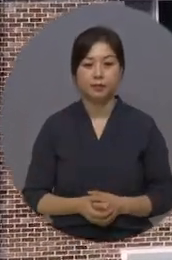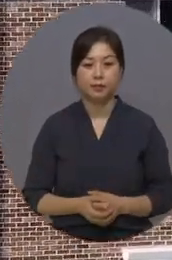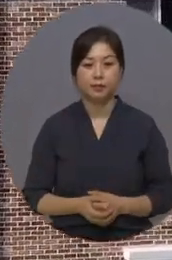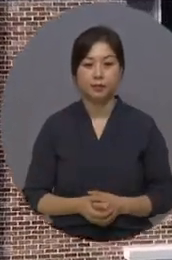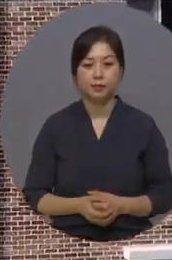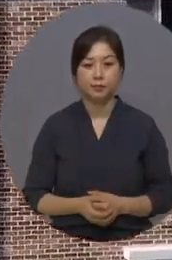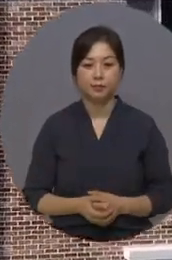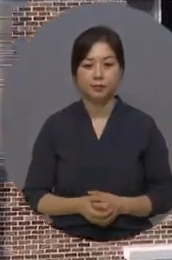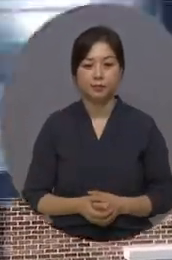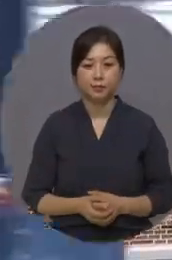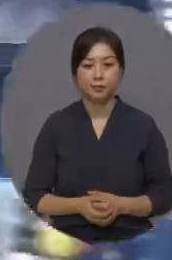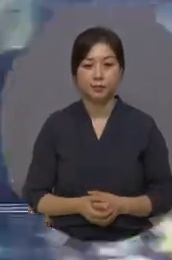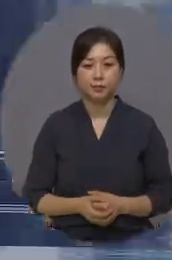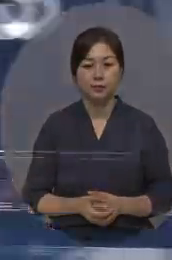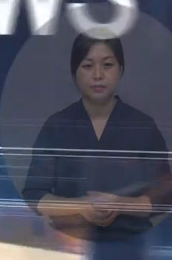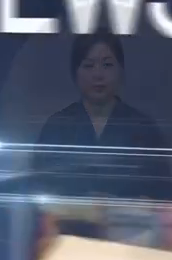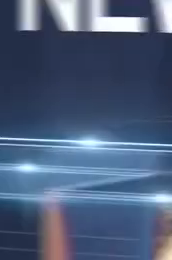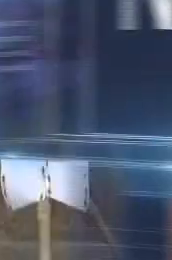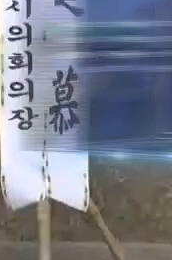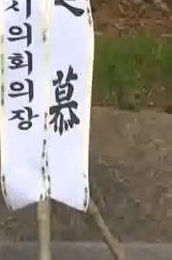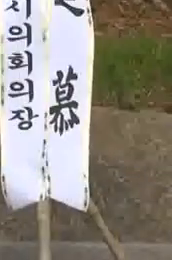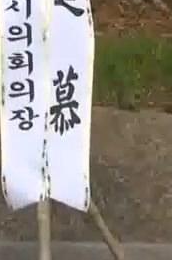이영춘입니다.